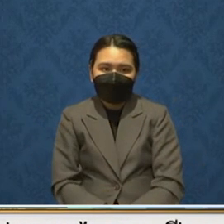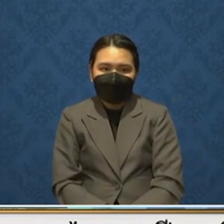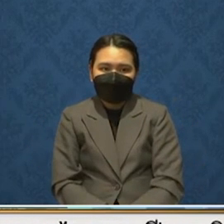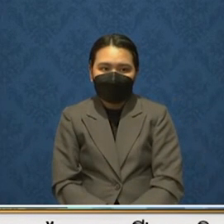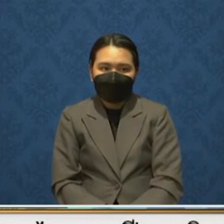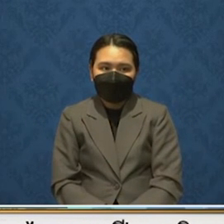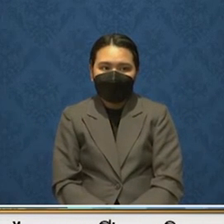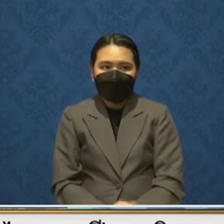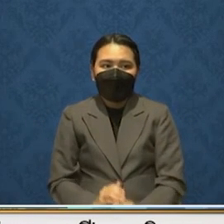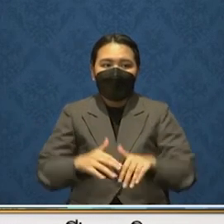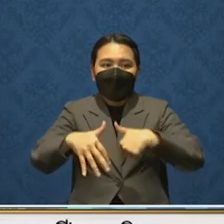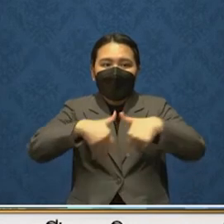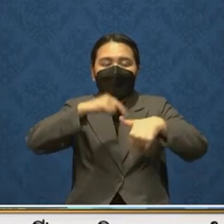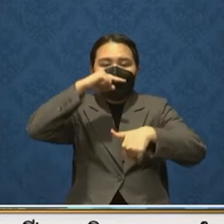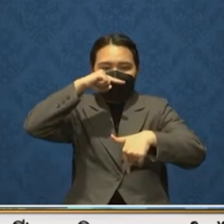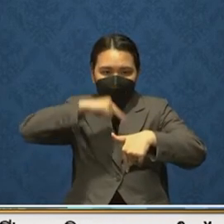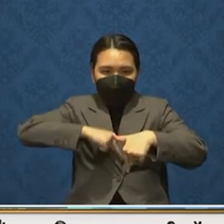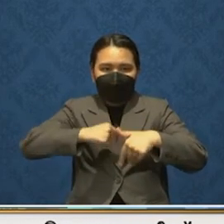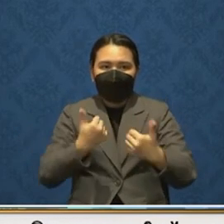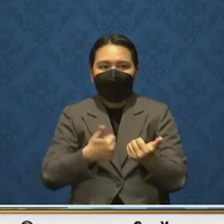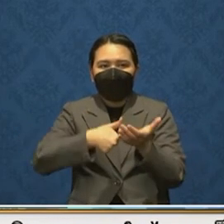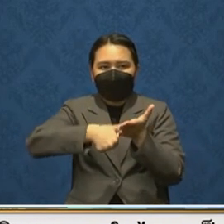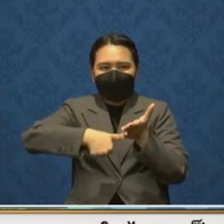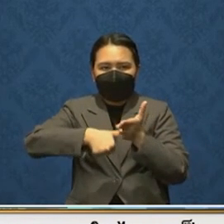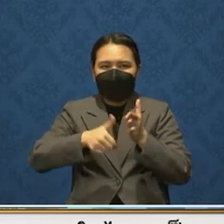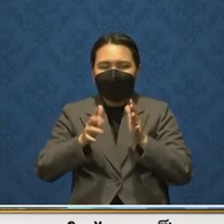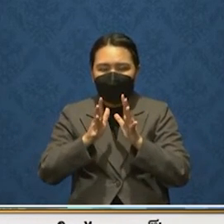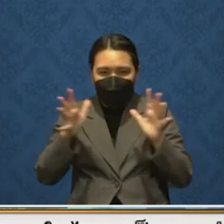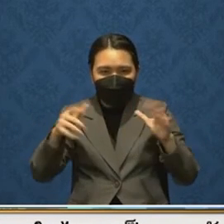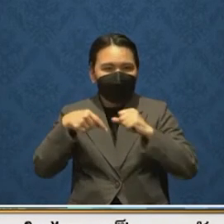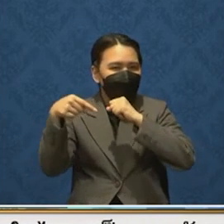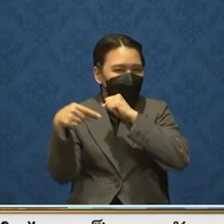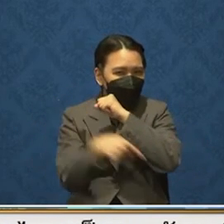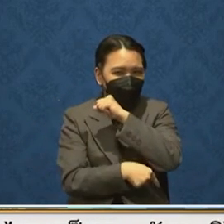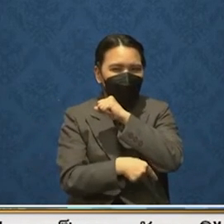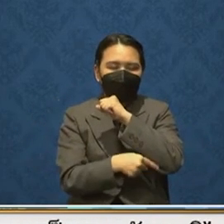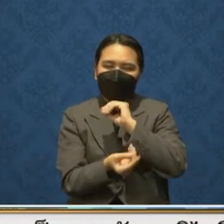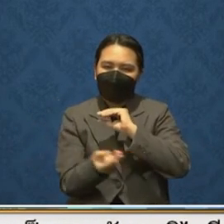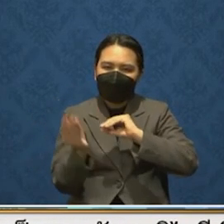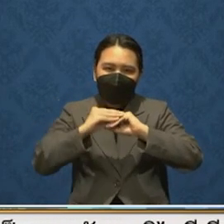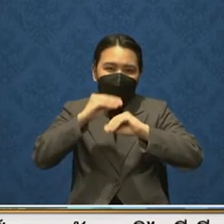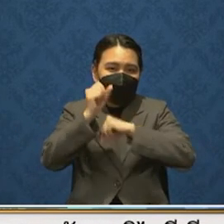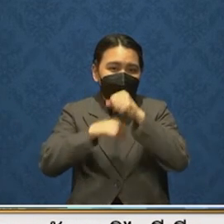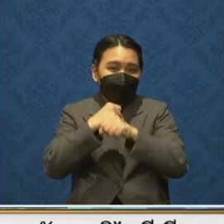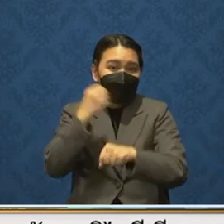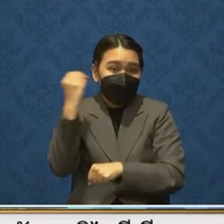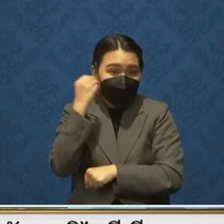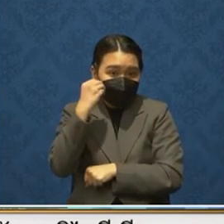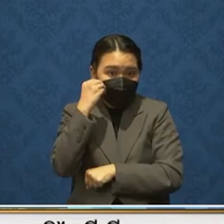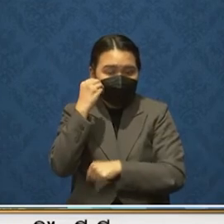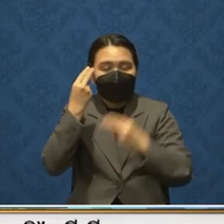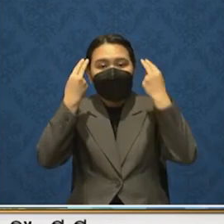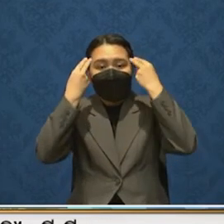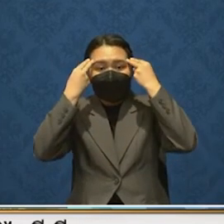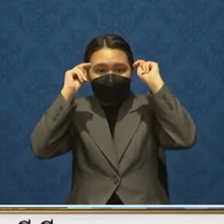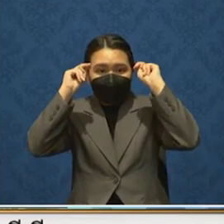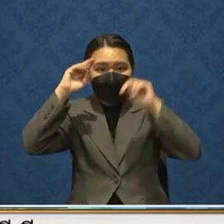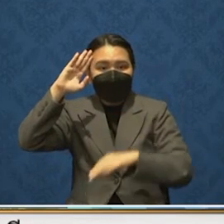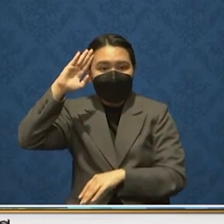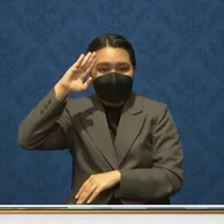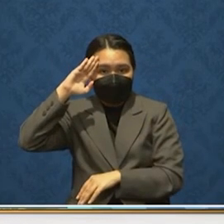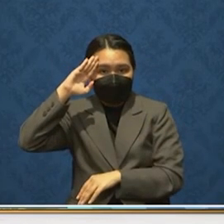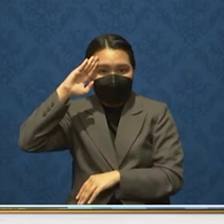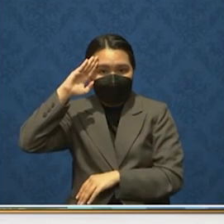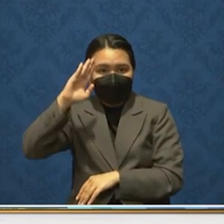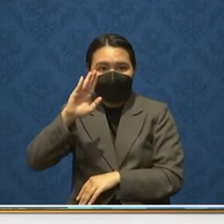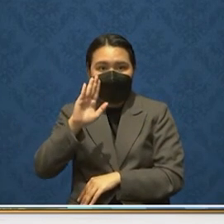คนไยเป็นฝ disabilการครัธรนจึงมากสูกุนทกปีคุณประยุดเป็รบงติอัดับ